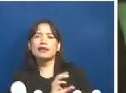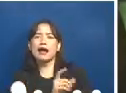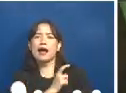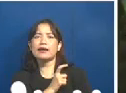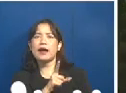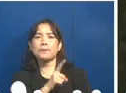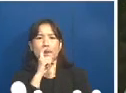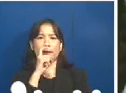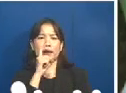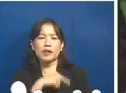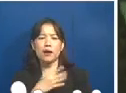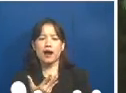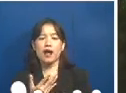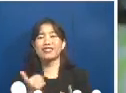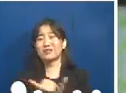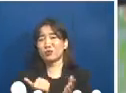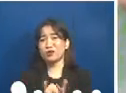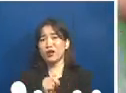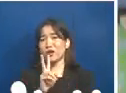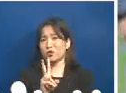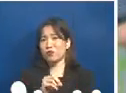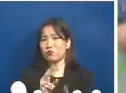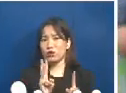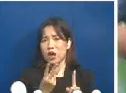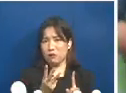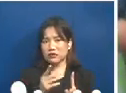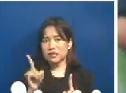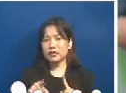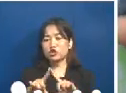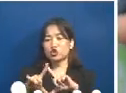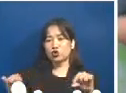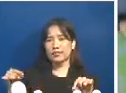tahun 2013, berdasar surat yang dibuat tahun